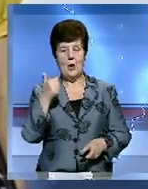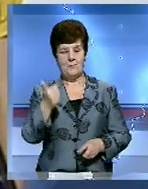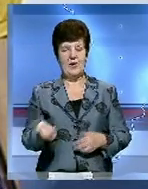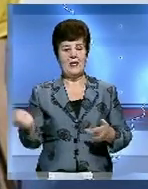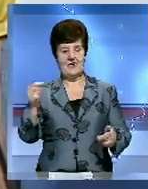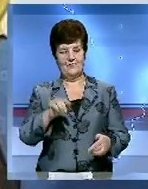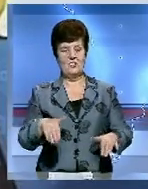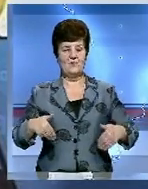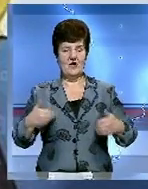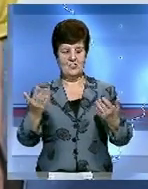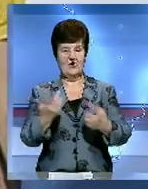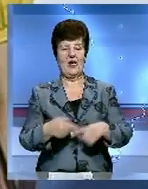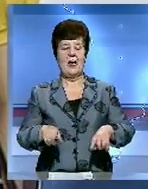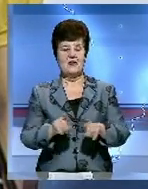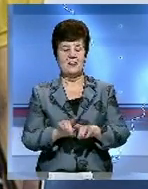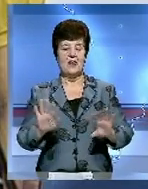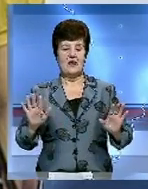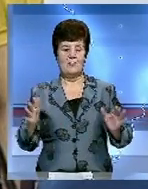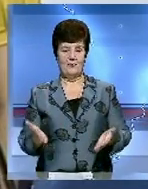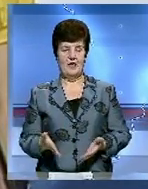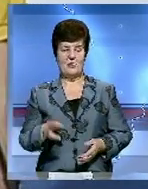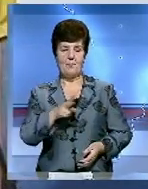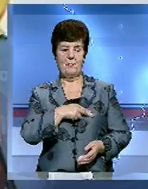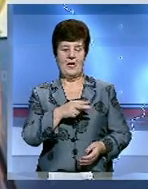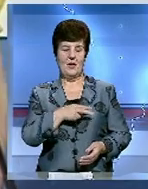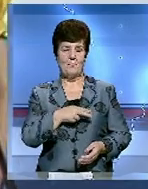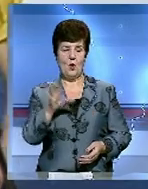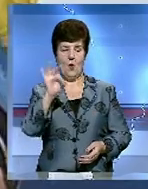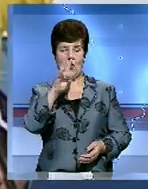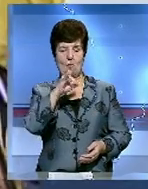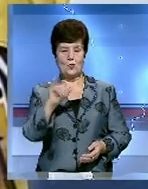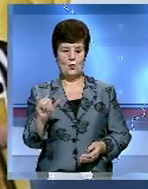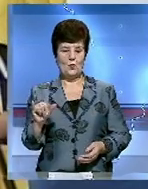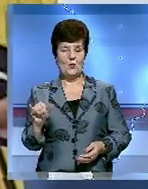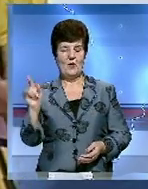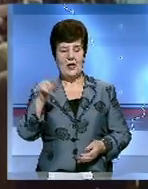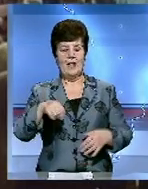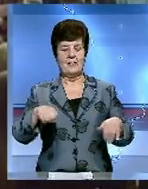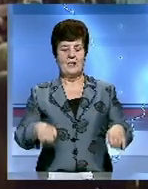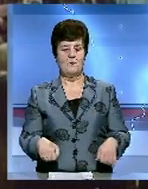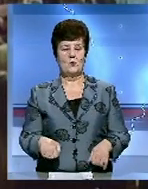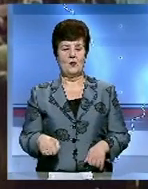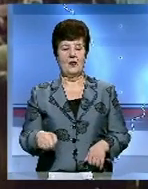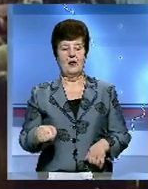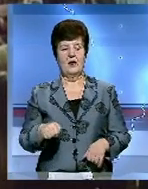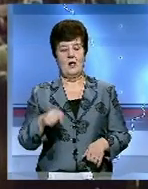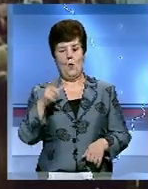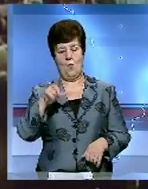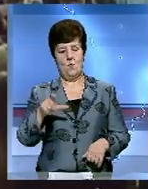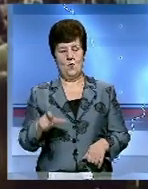contextul acestui eveniment. Aveți premiul ONU în domeniul drepturilor omului. Felicitări!